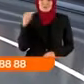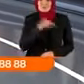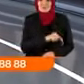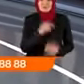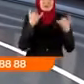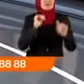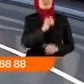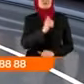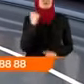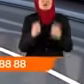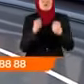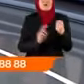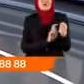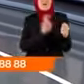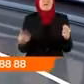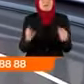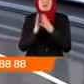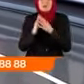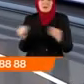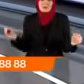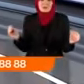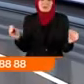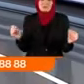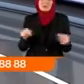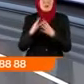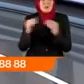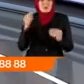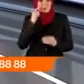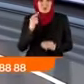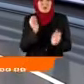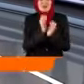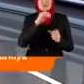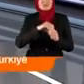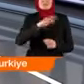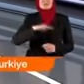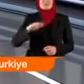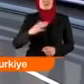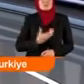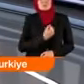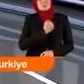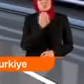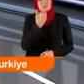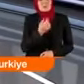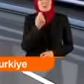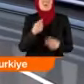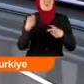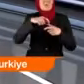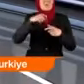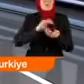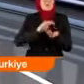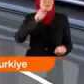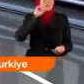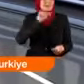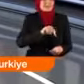atladı ve kayıplara karıştı kayıp olayın ailenin küçük fertlerini de derinden sarstı çocuklar şu kumbaraların da biriktirdikleri parayı